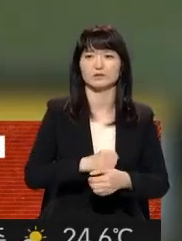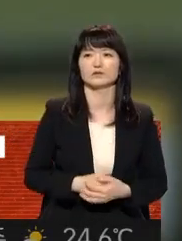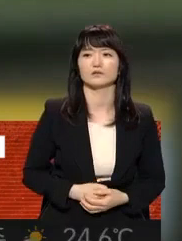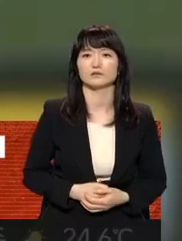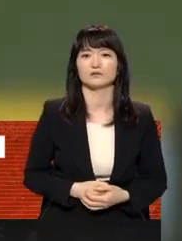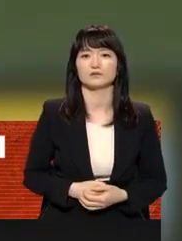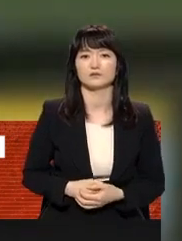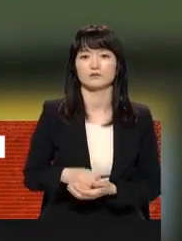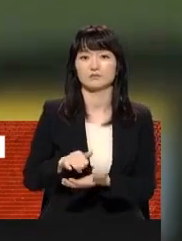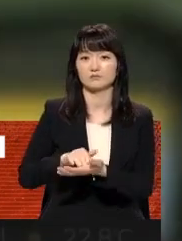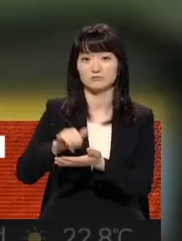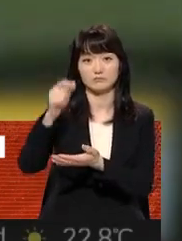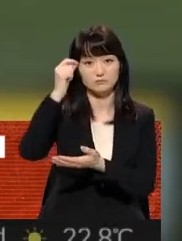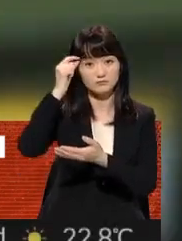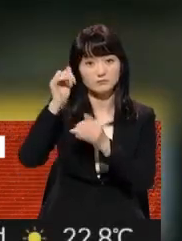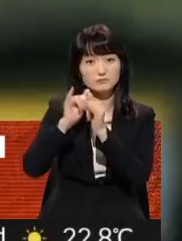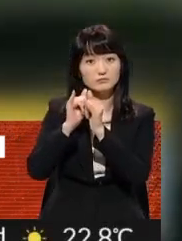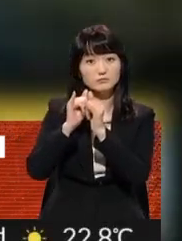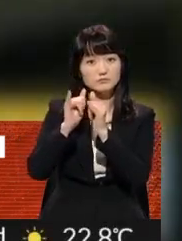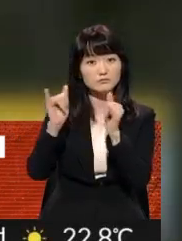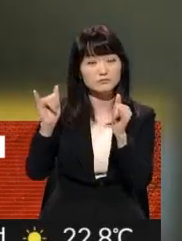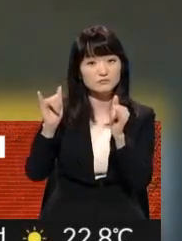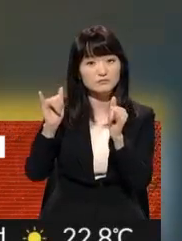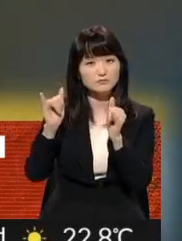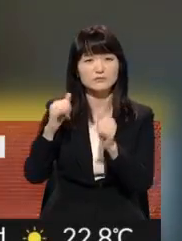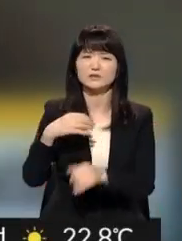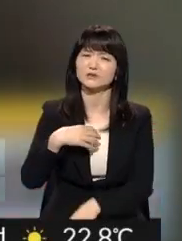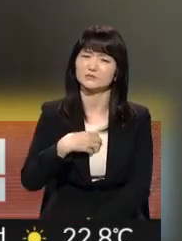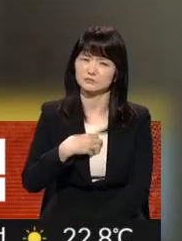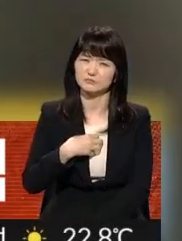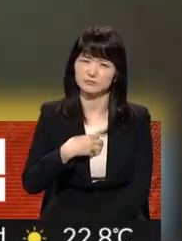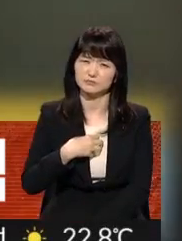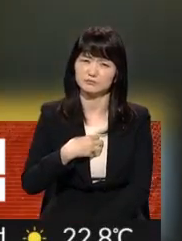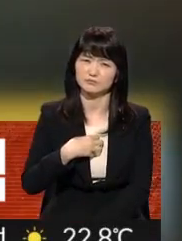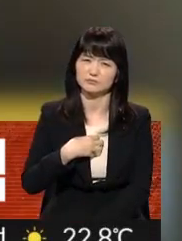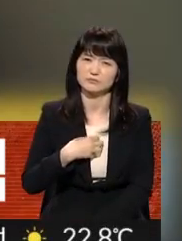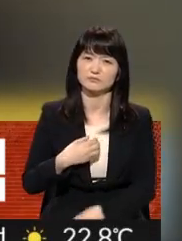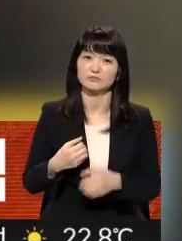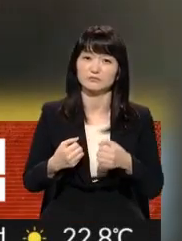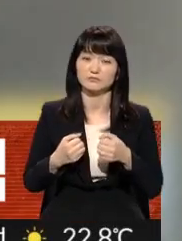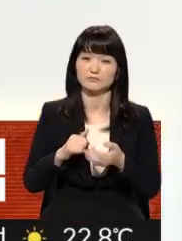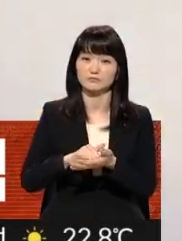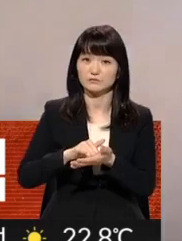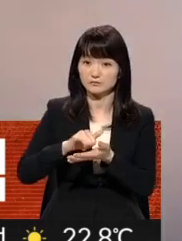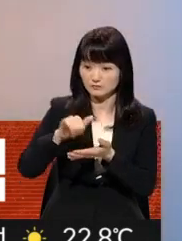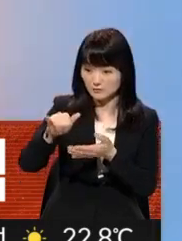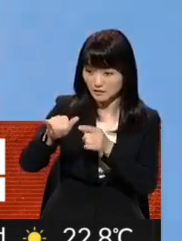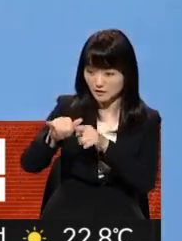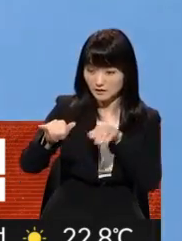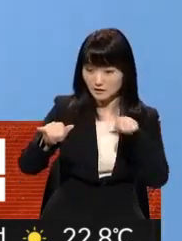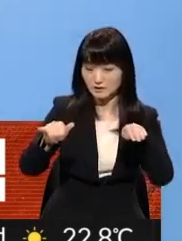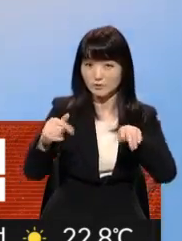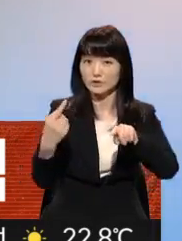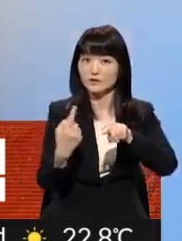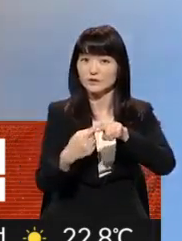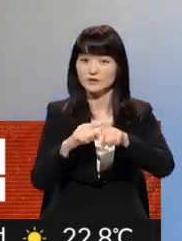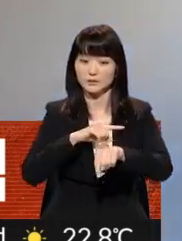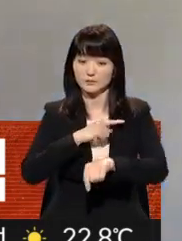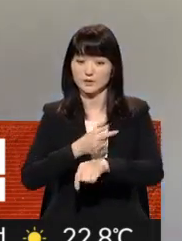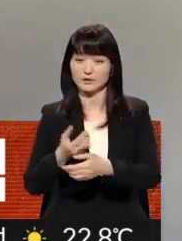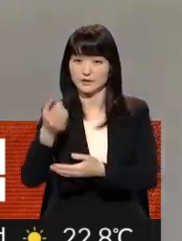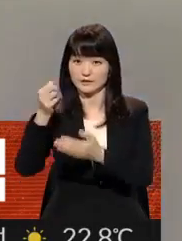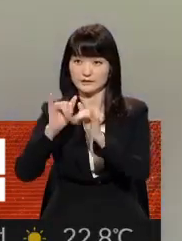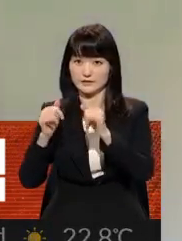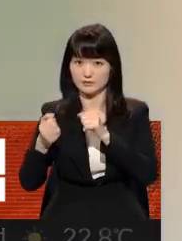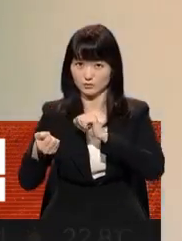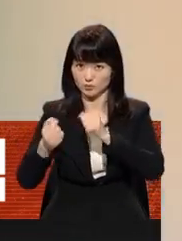근데 비행기 영재라고 하기에는 역시 좀 위험해 보이죠. 비행기도 차처럼 면허가 있는 사람만이